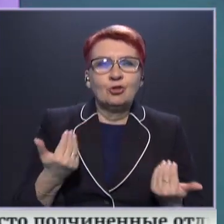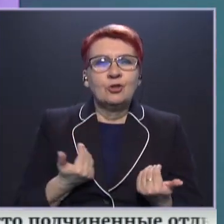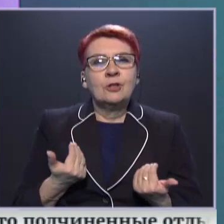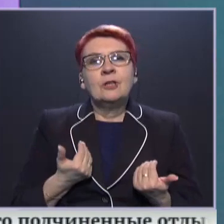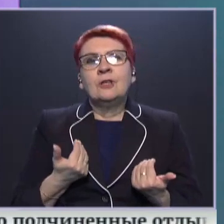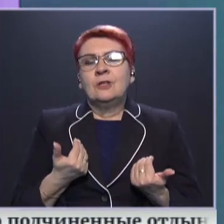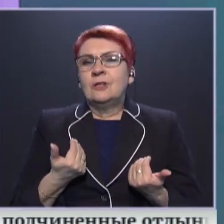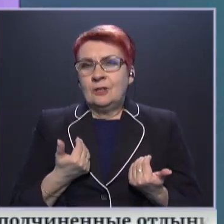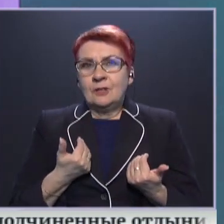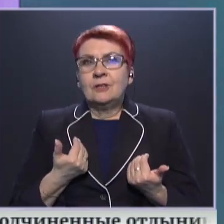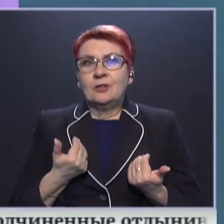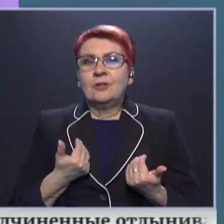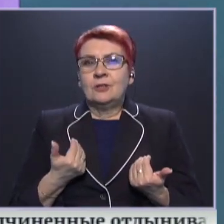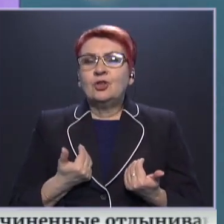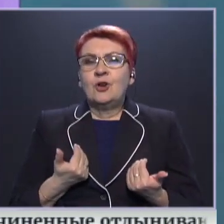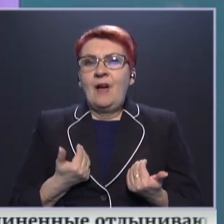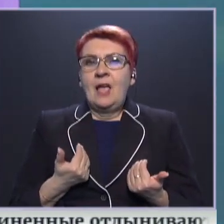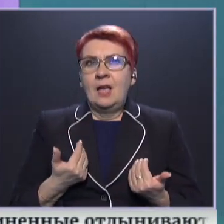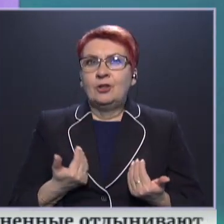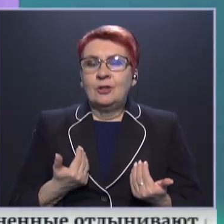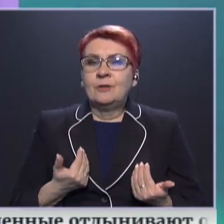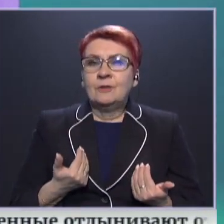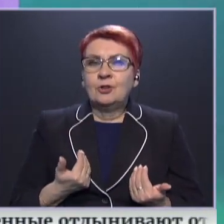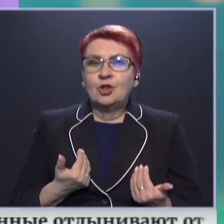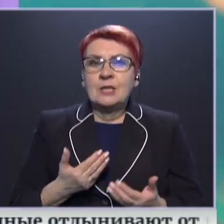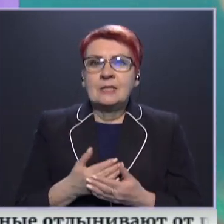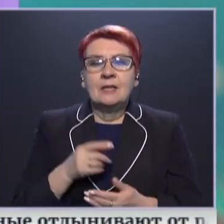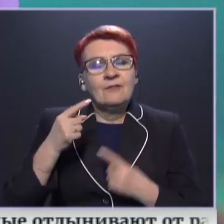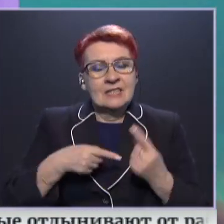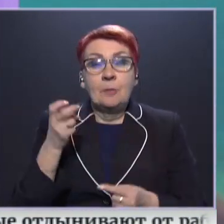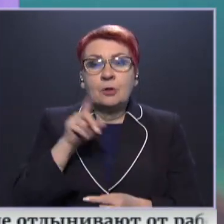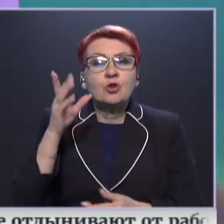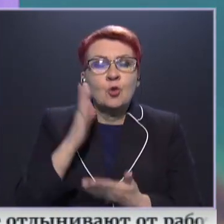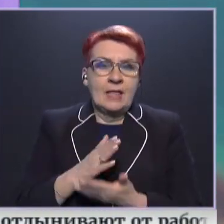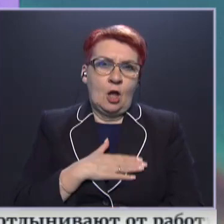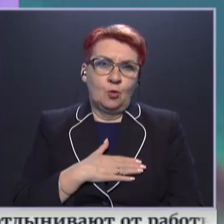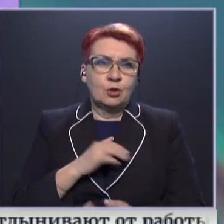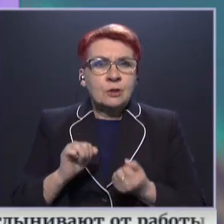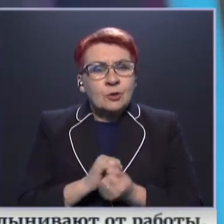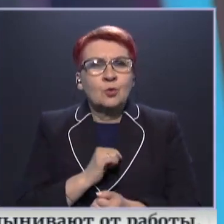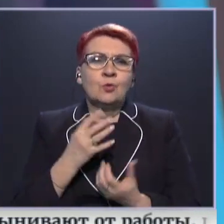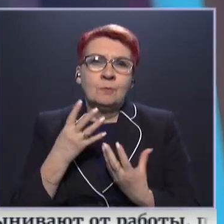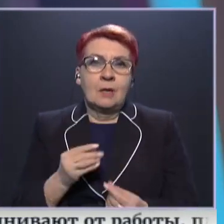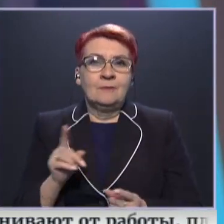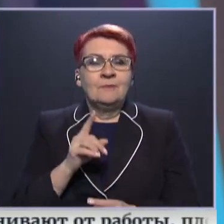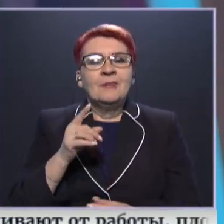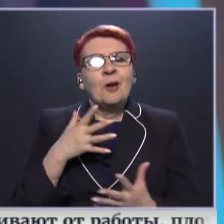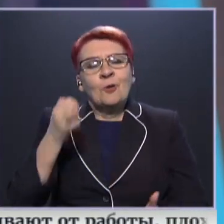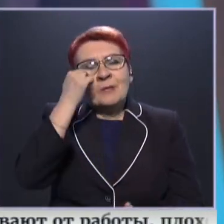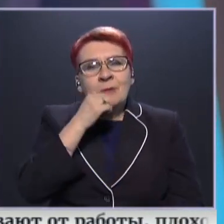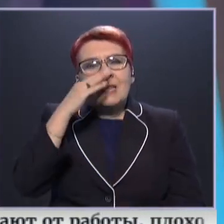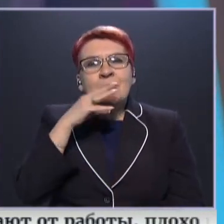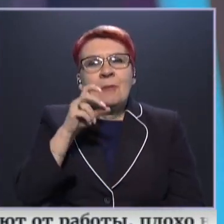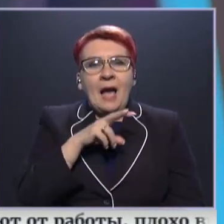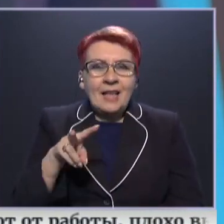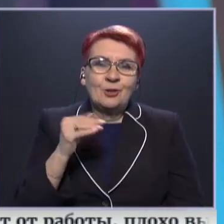никогда не ищите формулы покаяния. Всегда приходите и говорите то, что есть на душе. Спасибо вам огромное, отец Михаил, за то, что отвечали